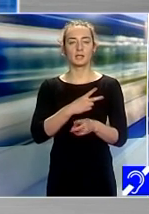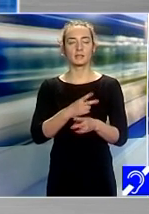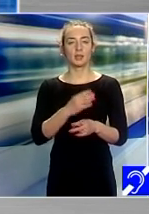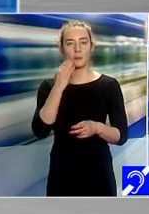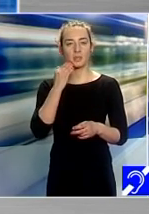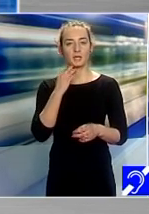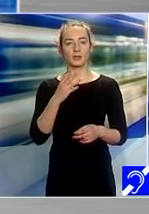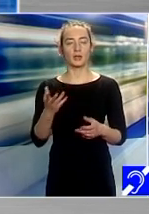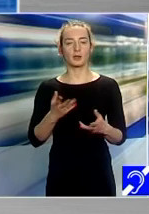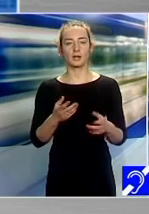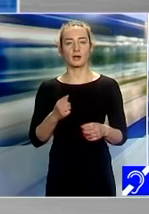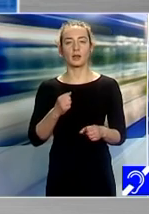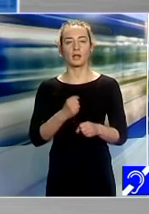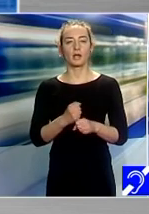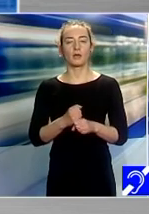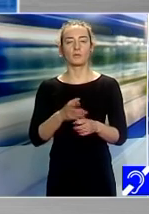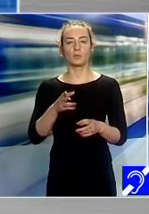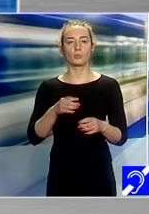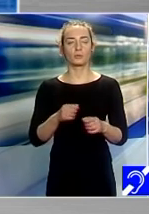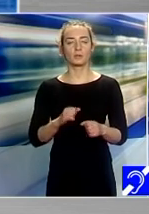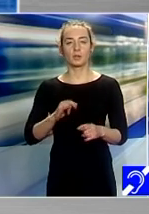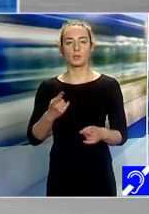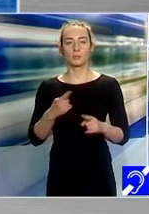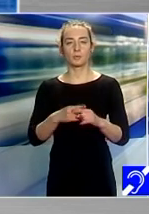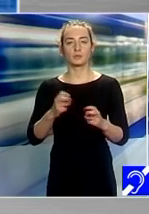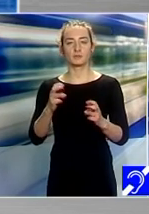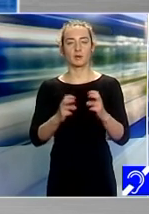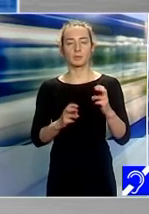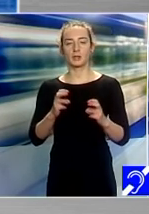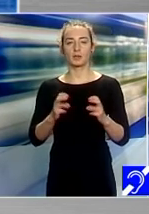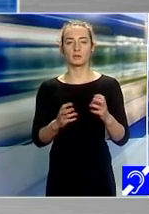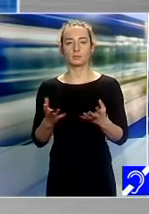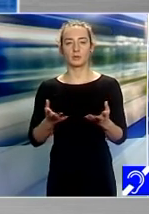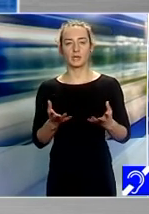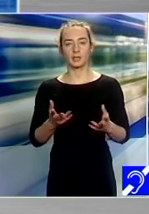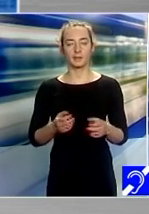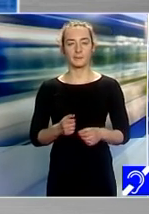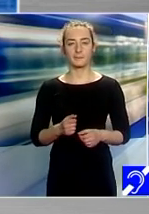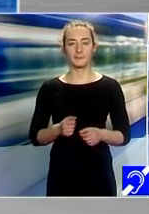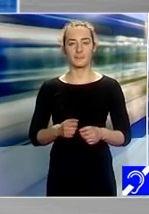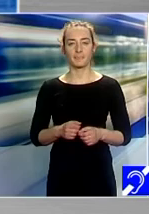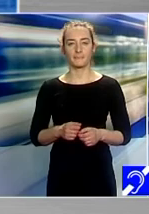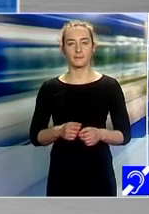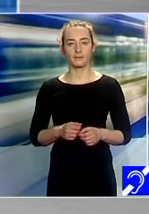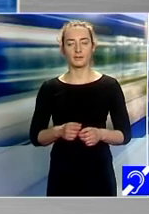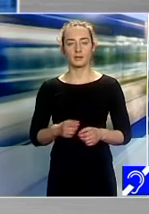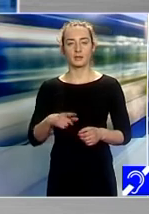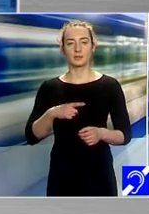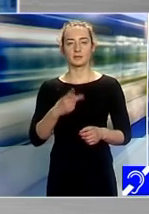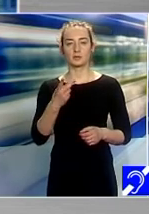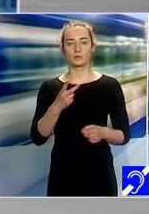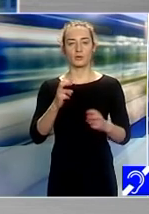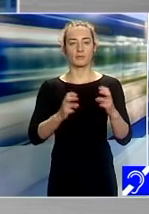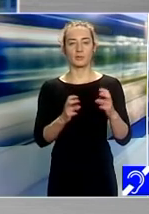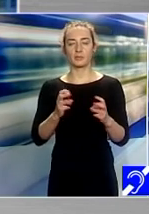de această tehnologie acolo, plus cu fabricantul, care iarăși, deci sunt doi fabricanți în lume la ora actuală pentru